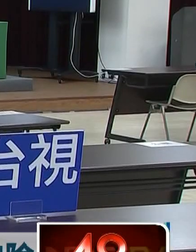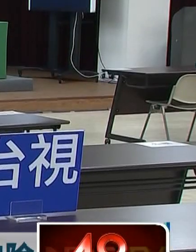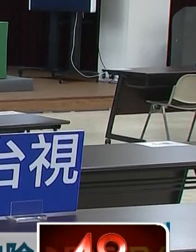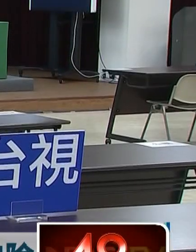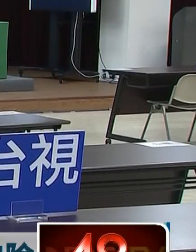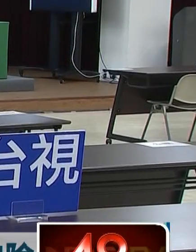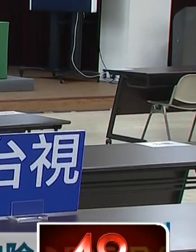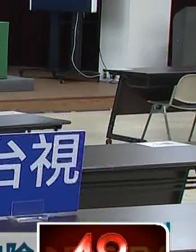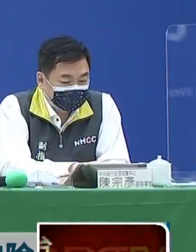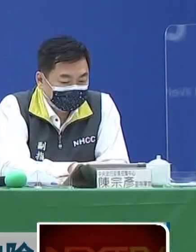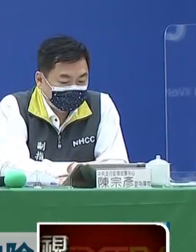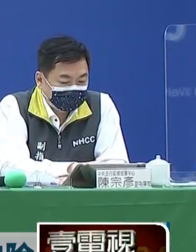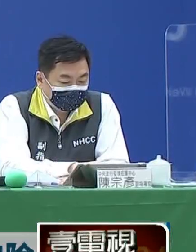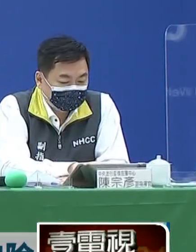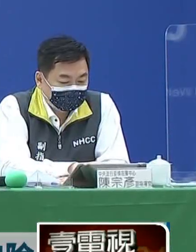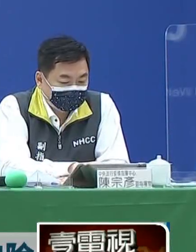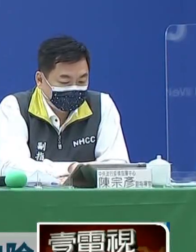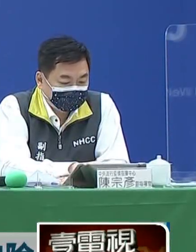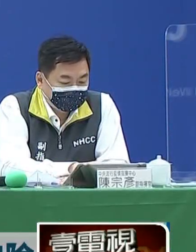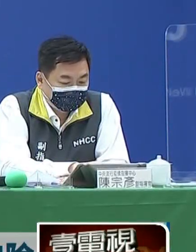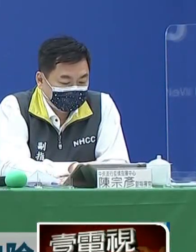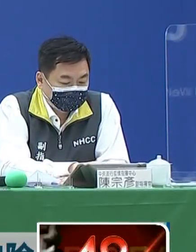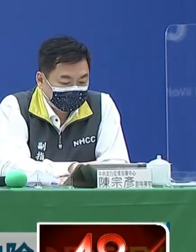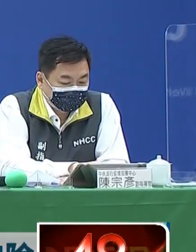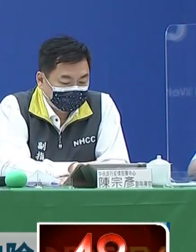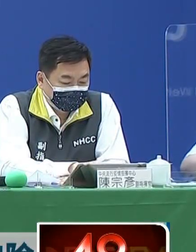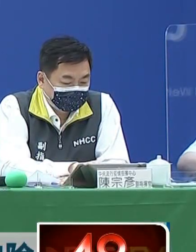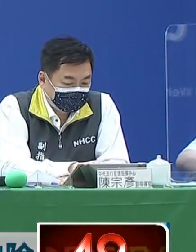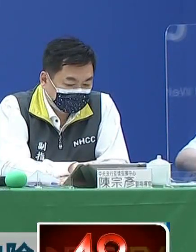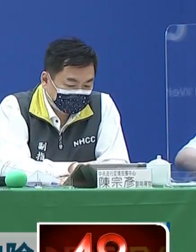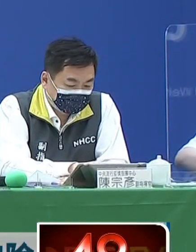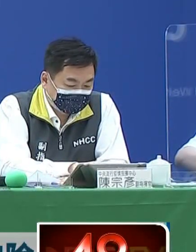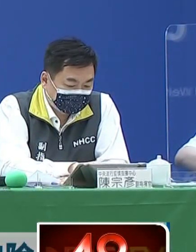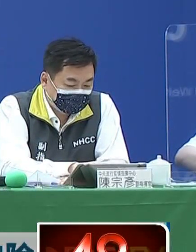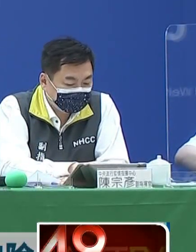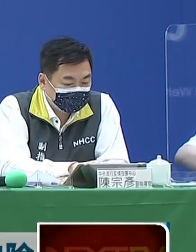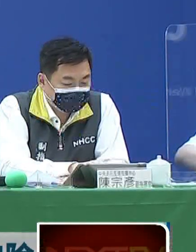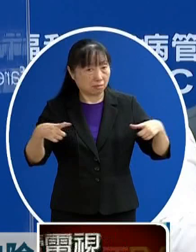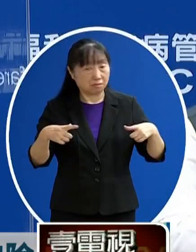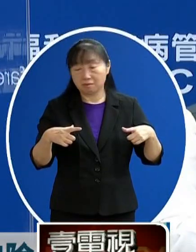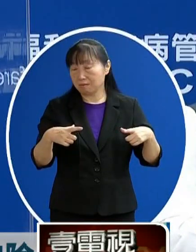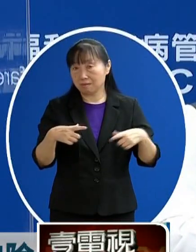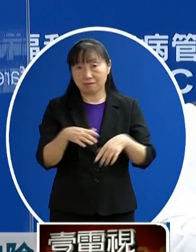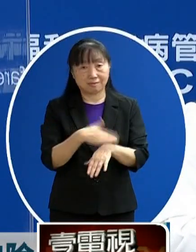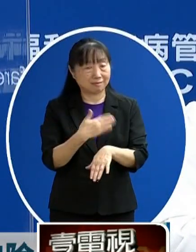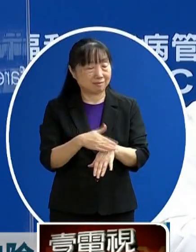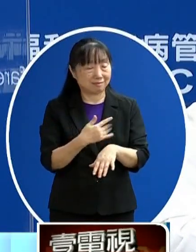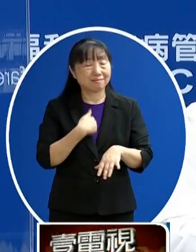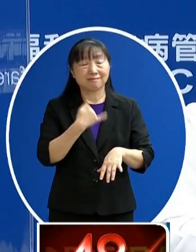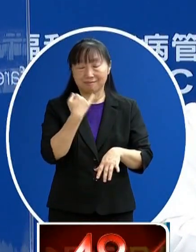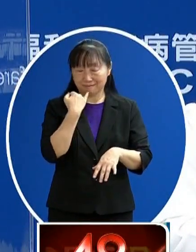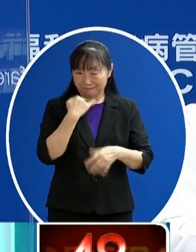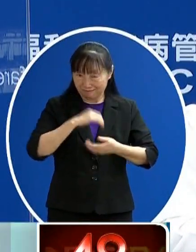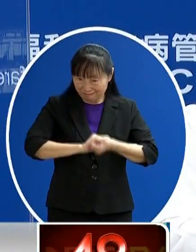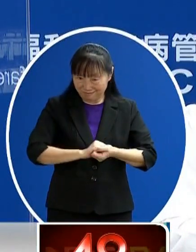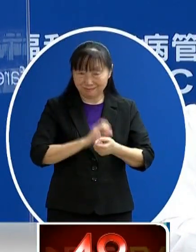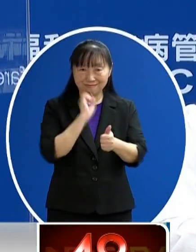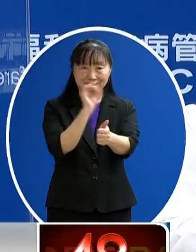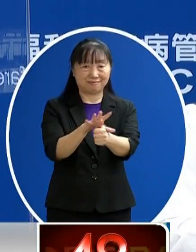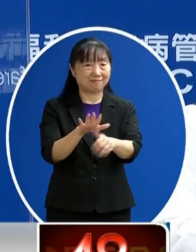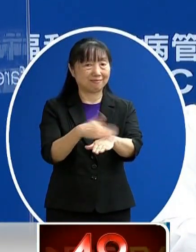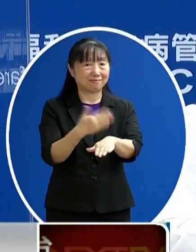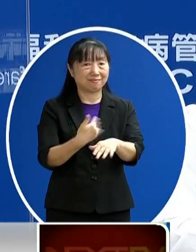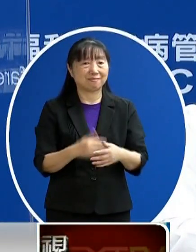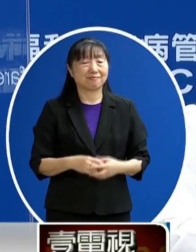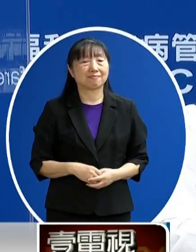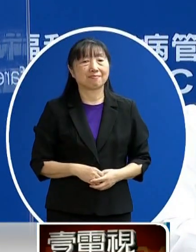2位台北市民接触确诊的屏东芳寮果农，双北疫情是否会再扩大？ 我可以很确定跟你讲，不会，因为他在